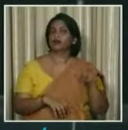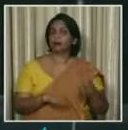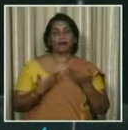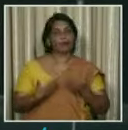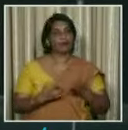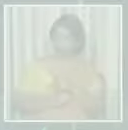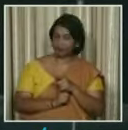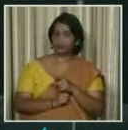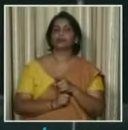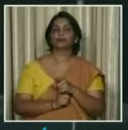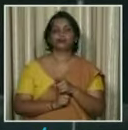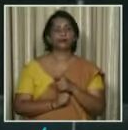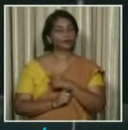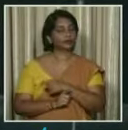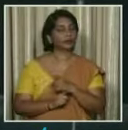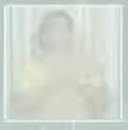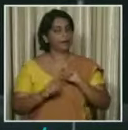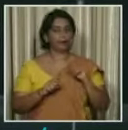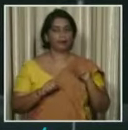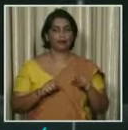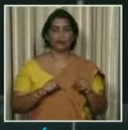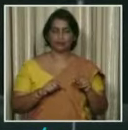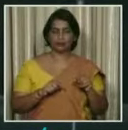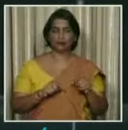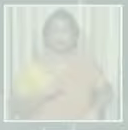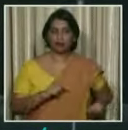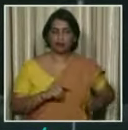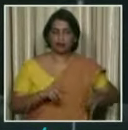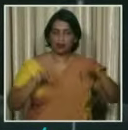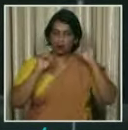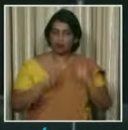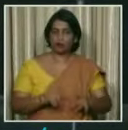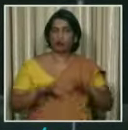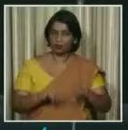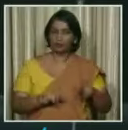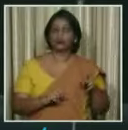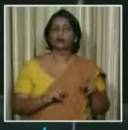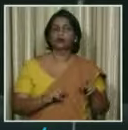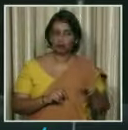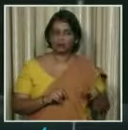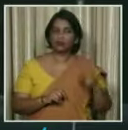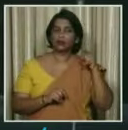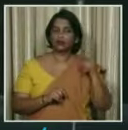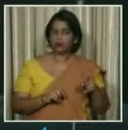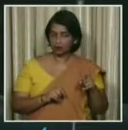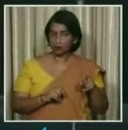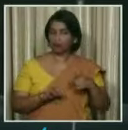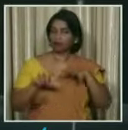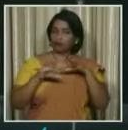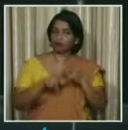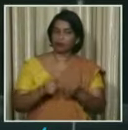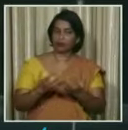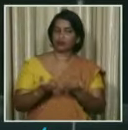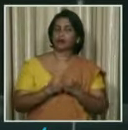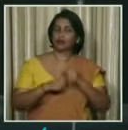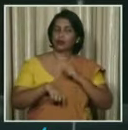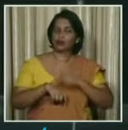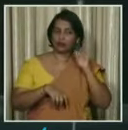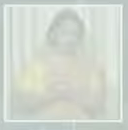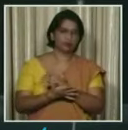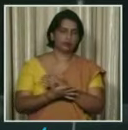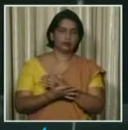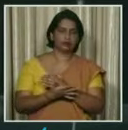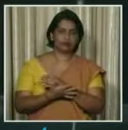වර්තමාන ජනාධිපතිතුමා එදා මේ පාර්ලිමේන්තුව බංග්ලාදේශයේ වගේ අත්පත් කරගෙන ඒ ආගේ ග්‍රහණයට නතු කරගන්න අවස්ථාවේදී එක